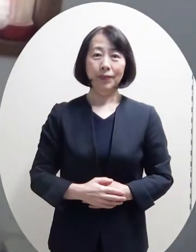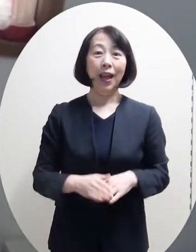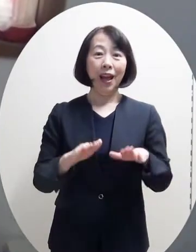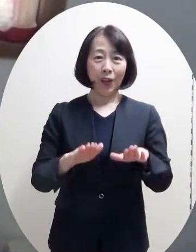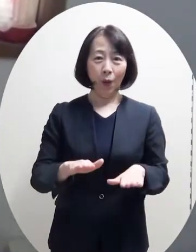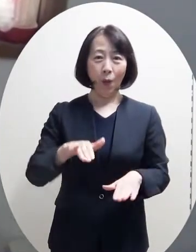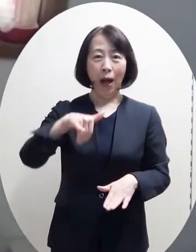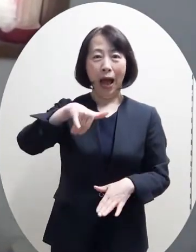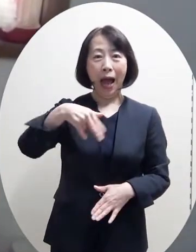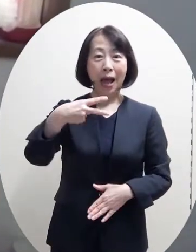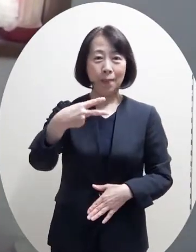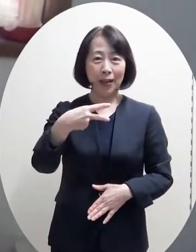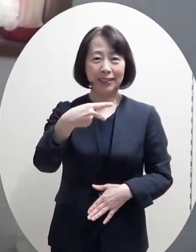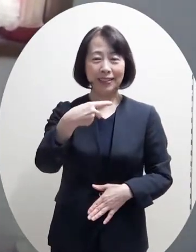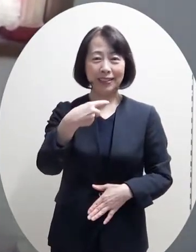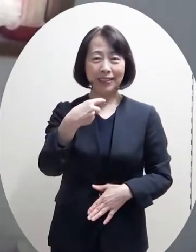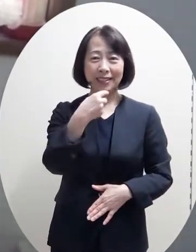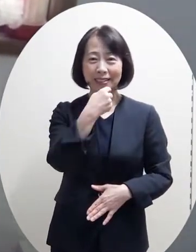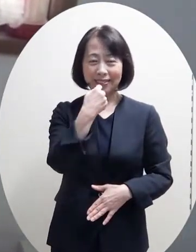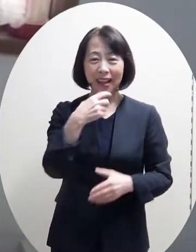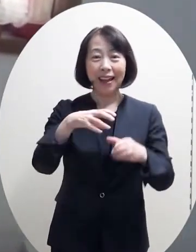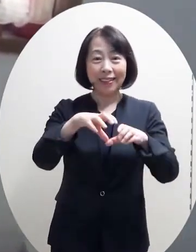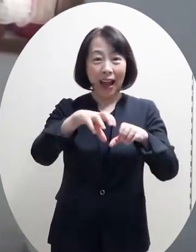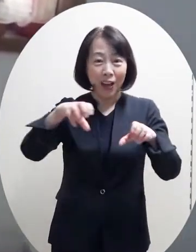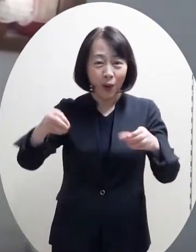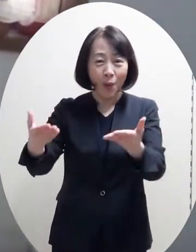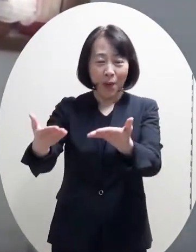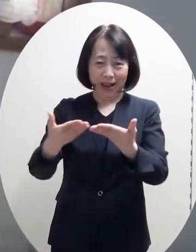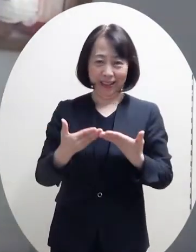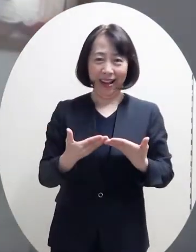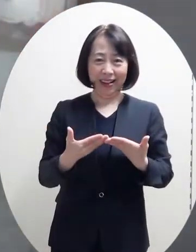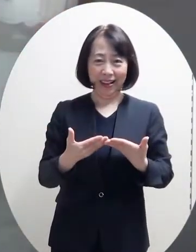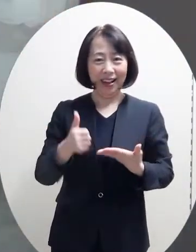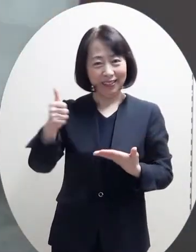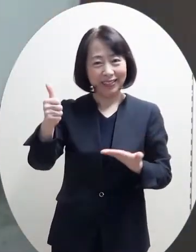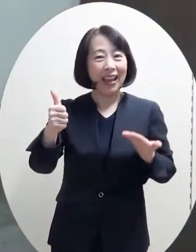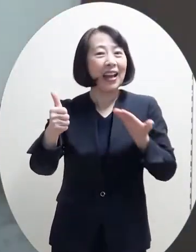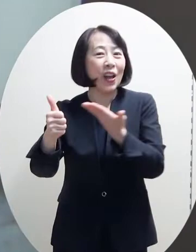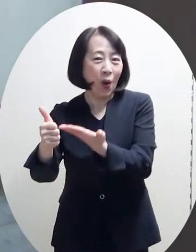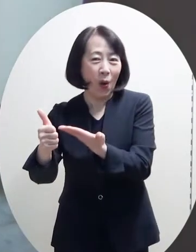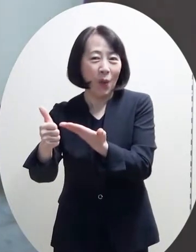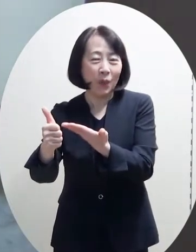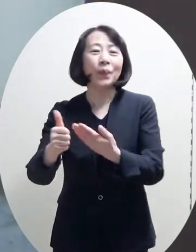日は紅大根いただいちゃったから、市原さんにお裾分けしようかしら。